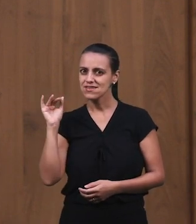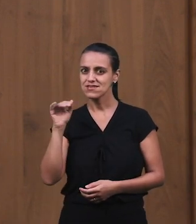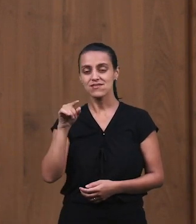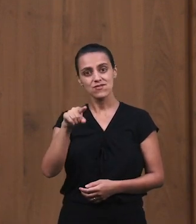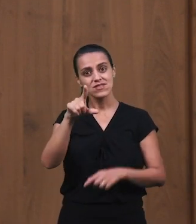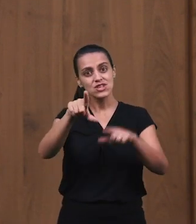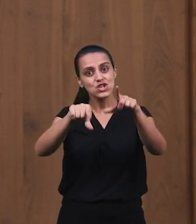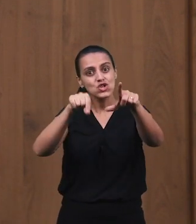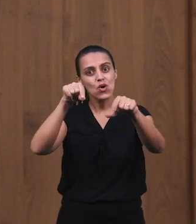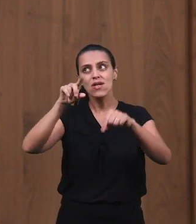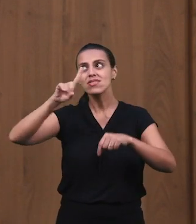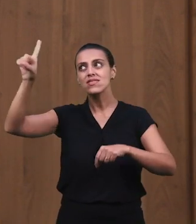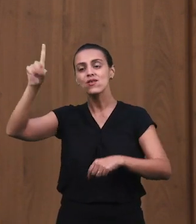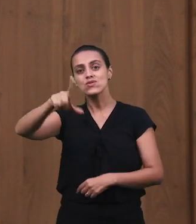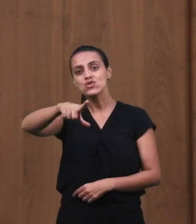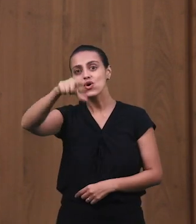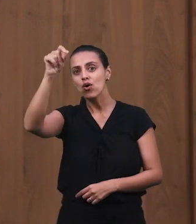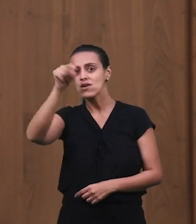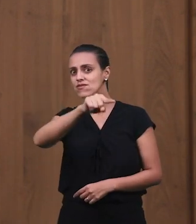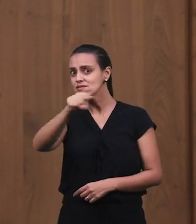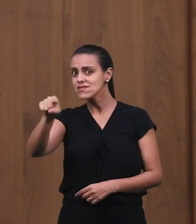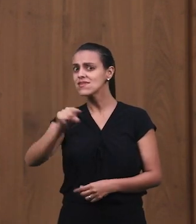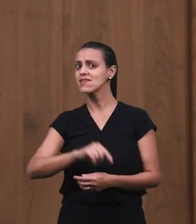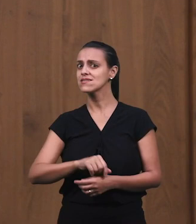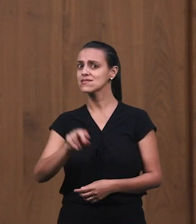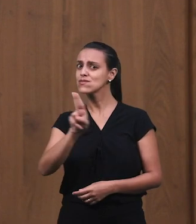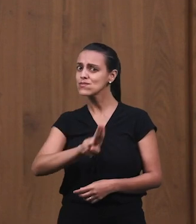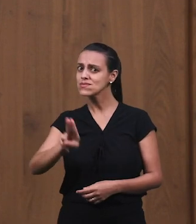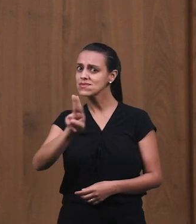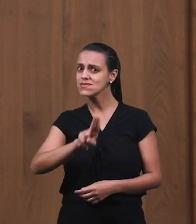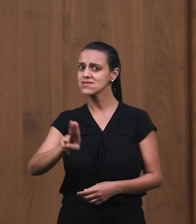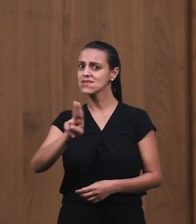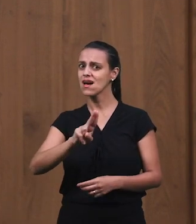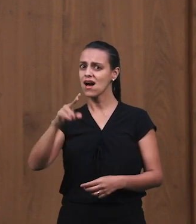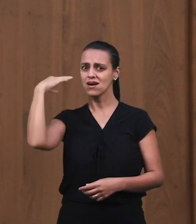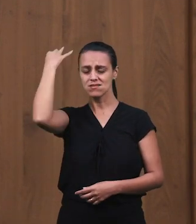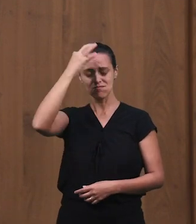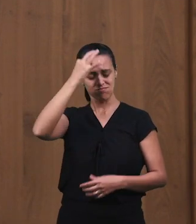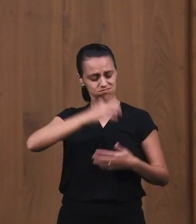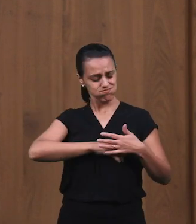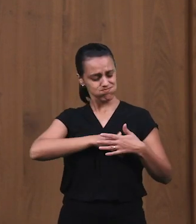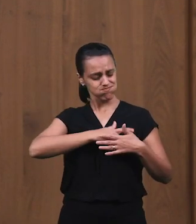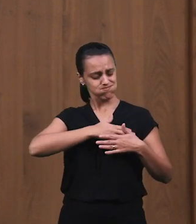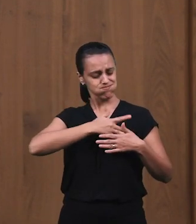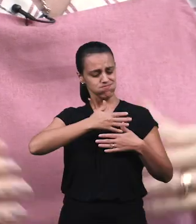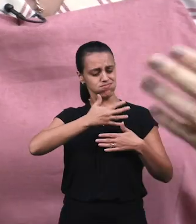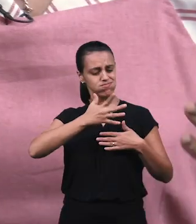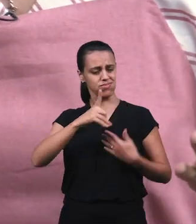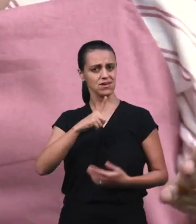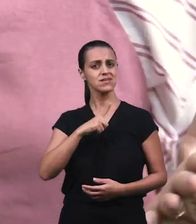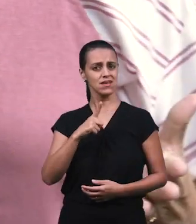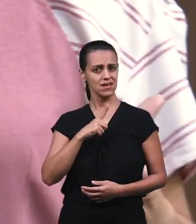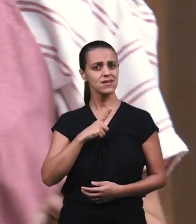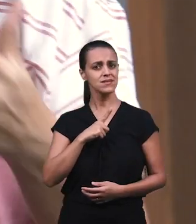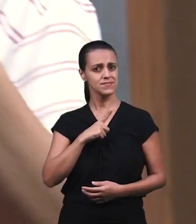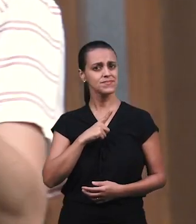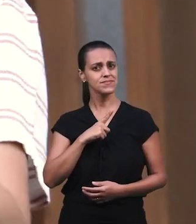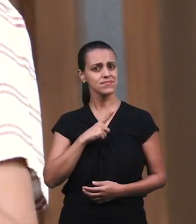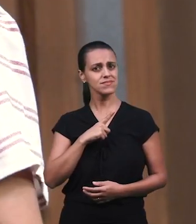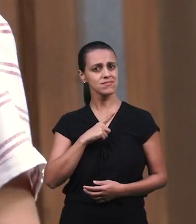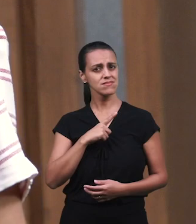adolescents, vous avez été choisi pour être utilisés par Dieu, pour être remplis du Saint-Esprit. Plusieurs